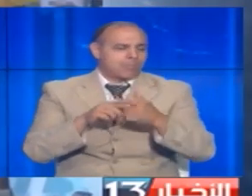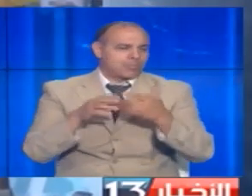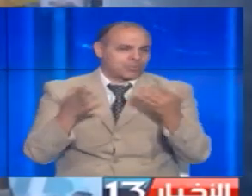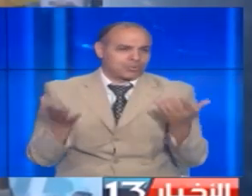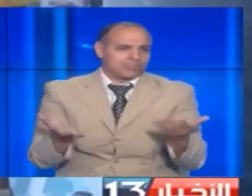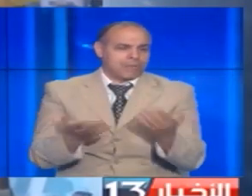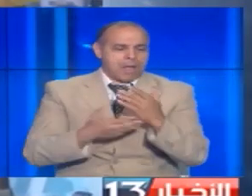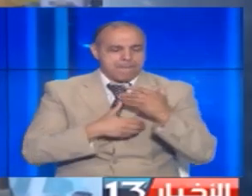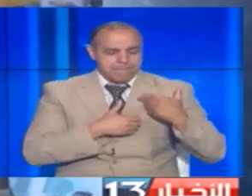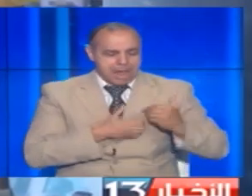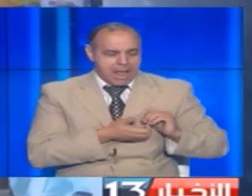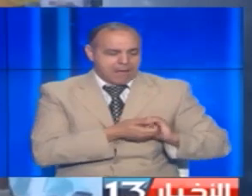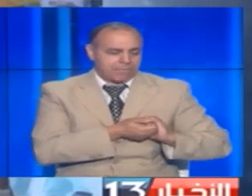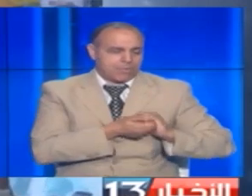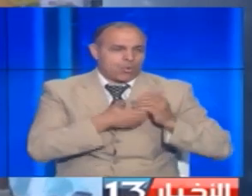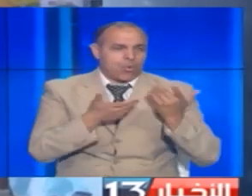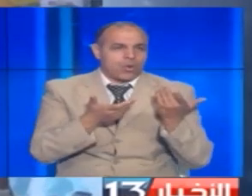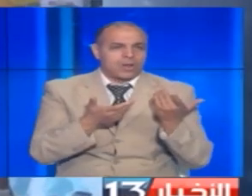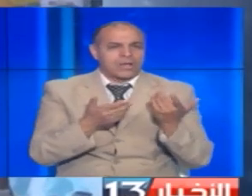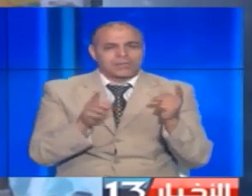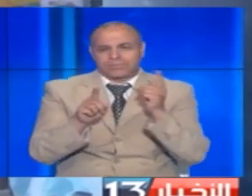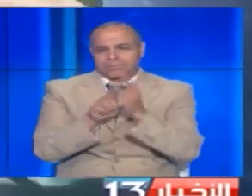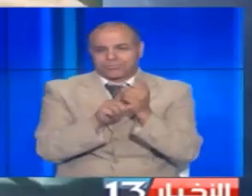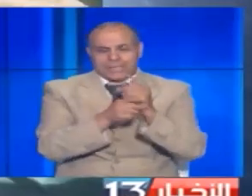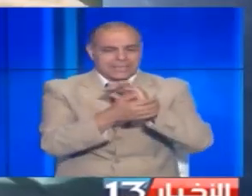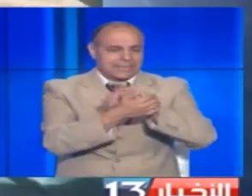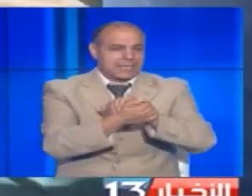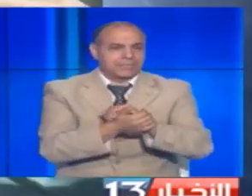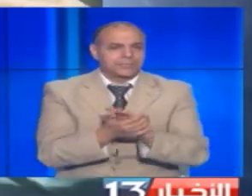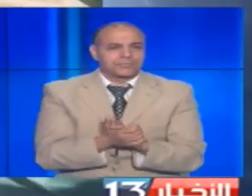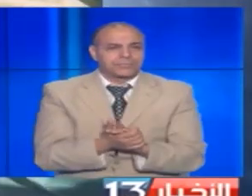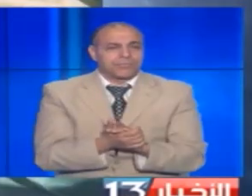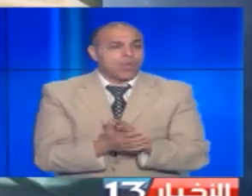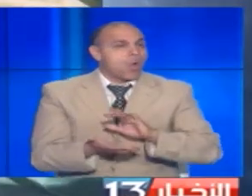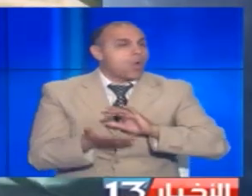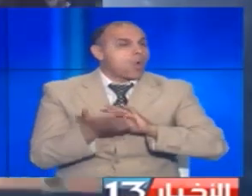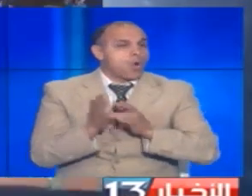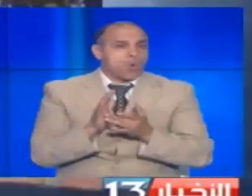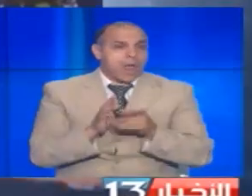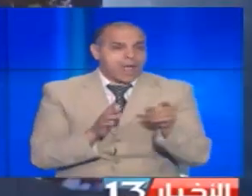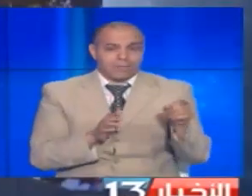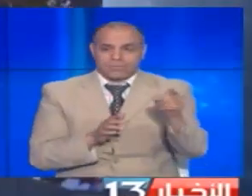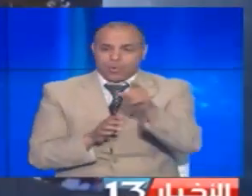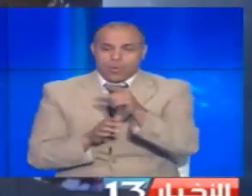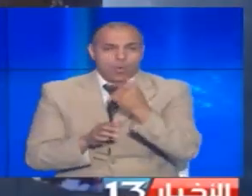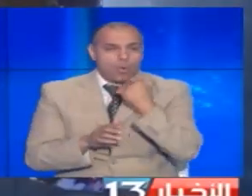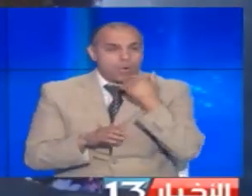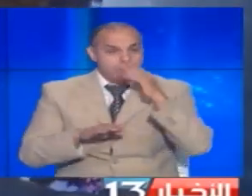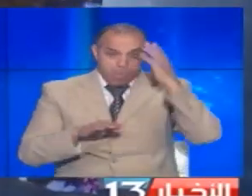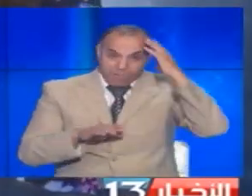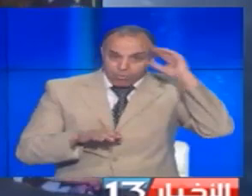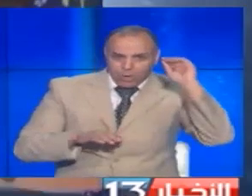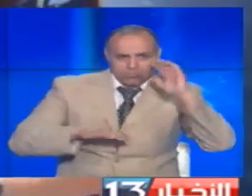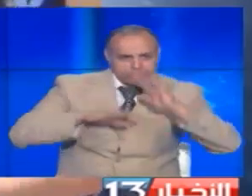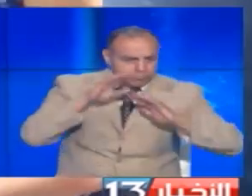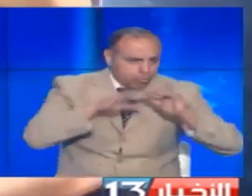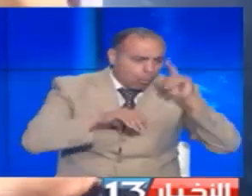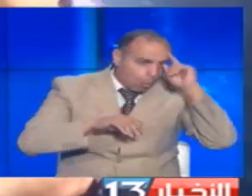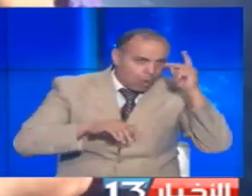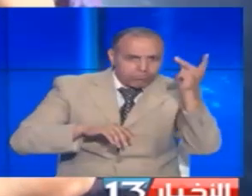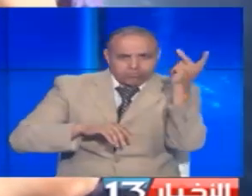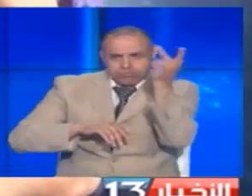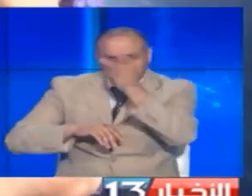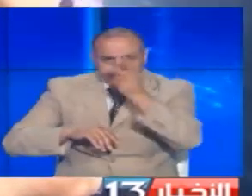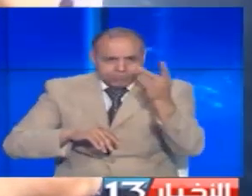للمحبه الملتقى رساله السلام في كل ما يتمتعون به من مهارات وابداعات في فن